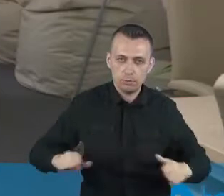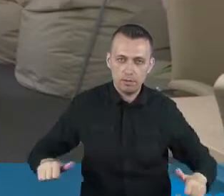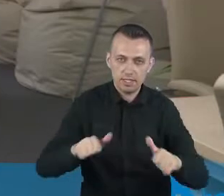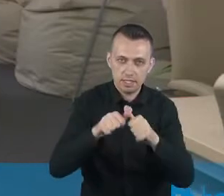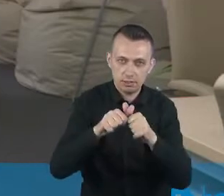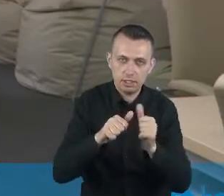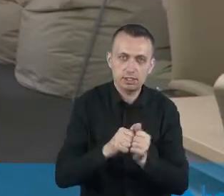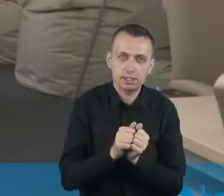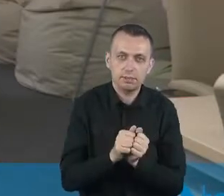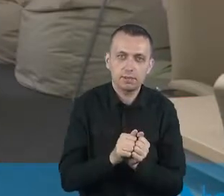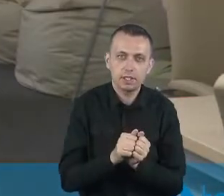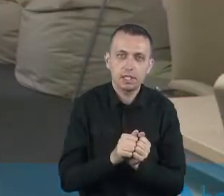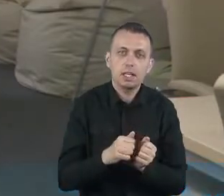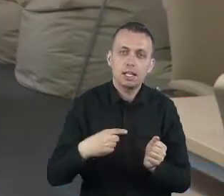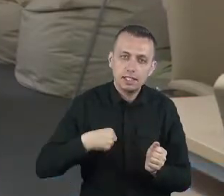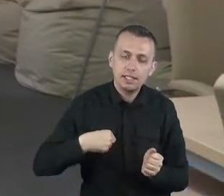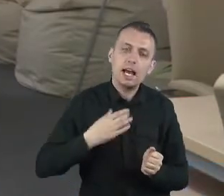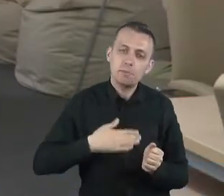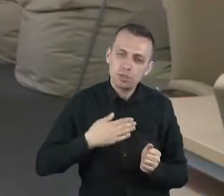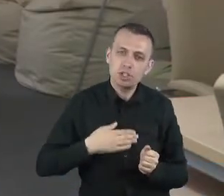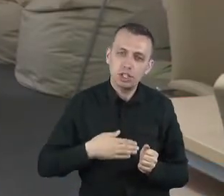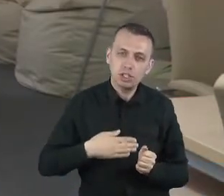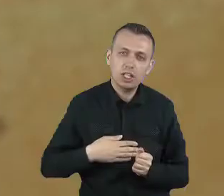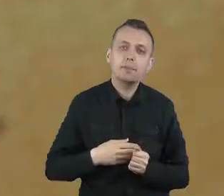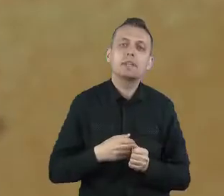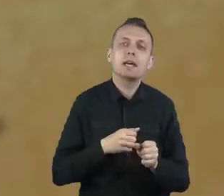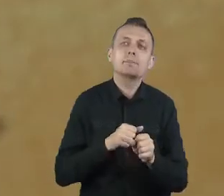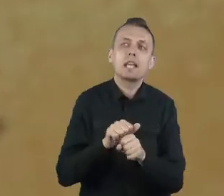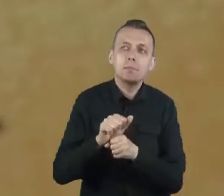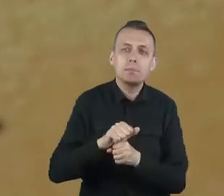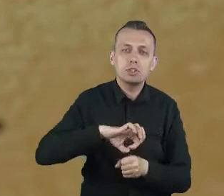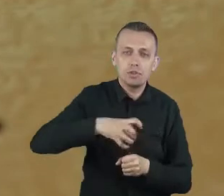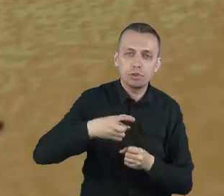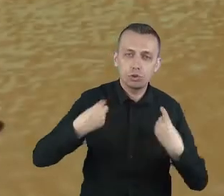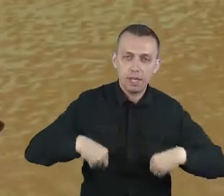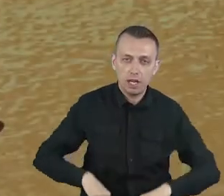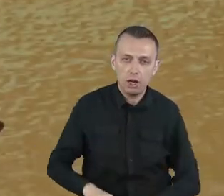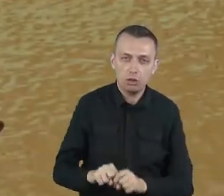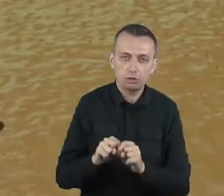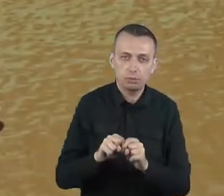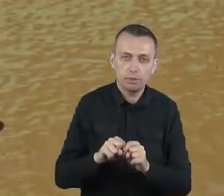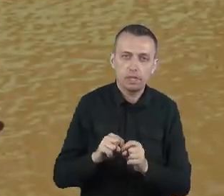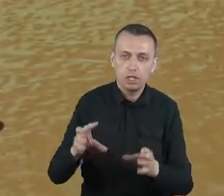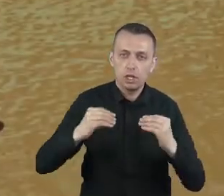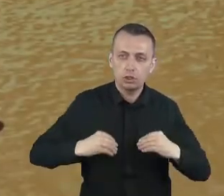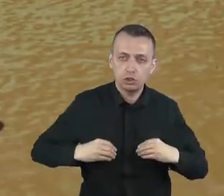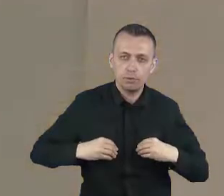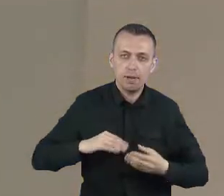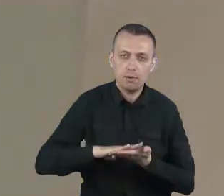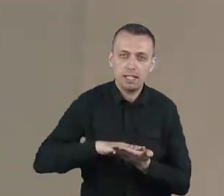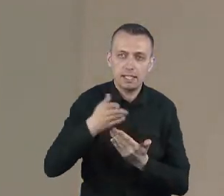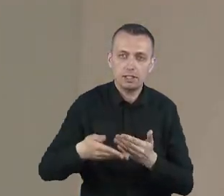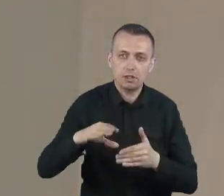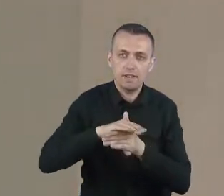statuetki. Miałam tę przyjemność znaleźć się wśród osób wyróżnionych. Pani prezes otrzymała nagrodę w kategorii biznes